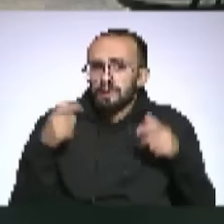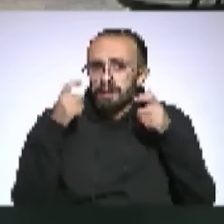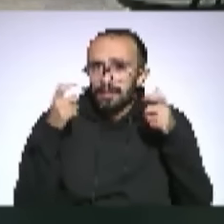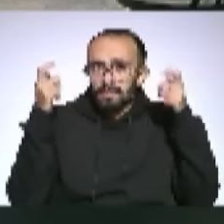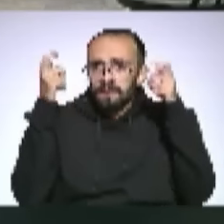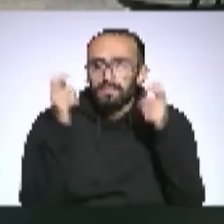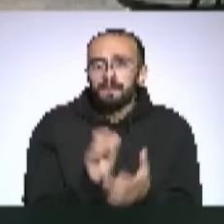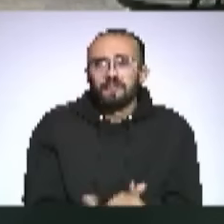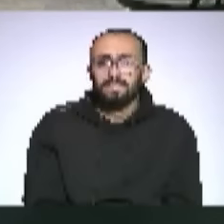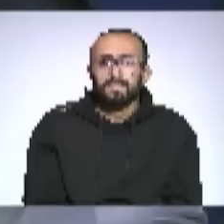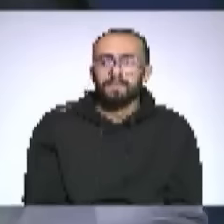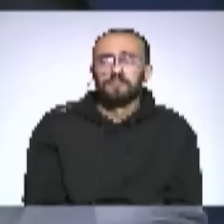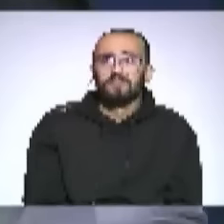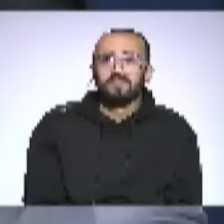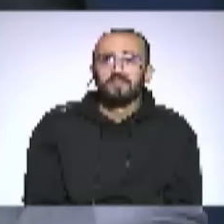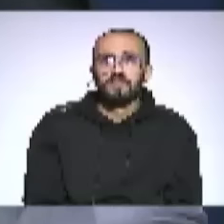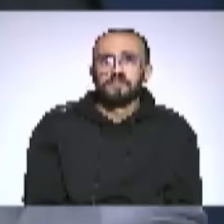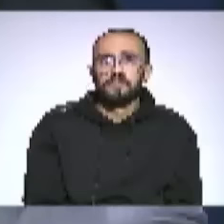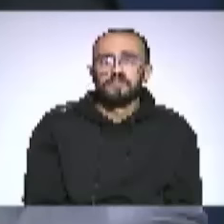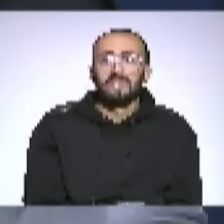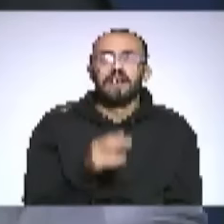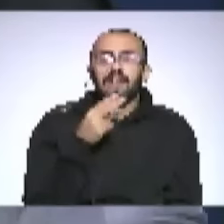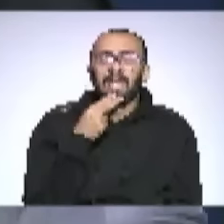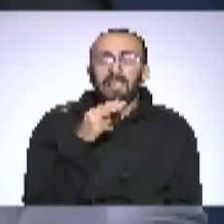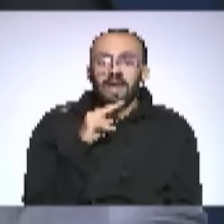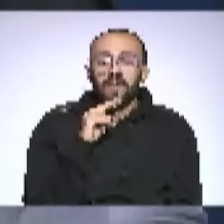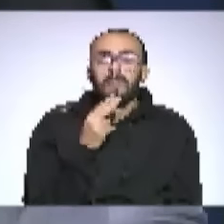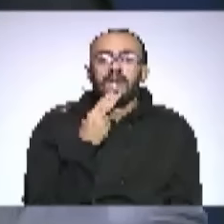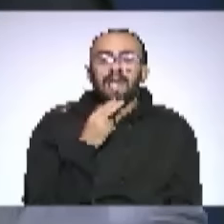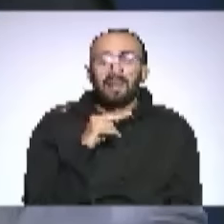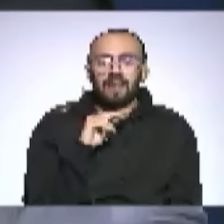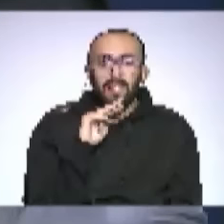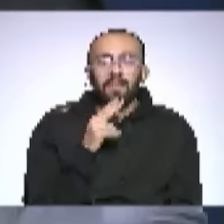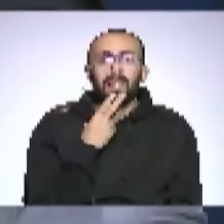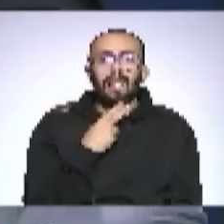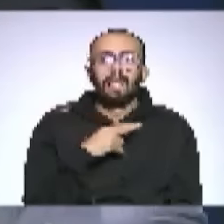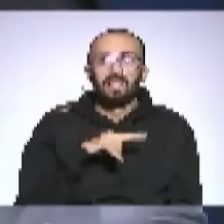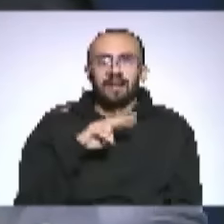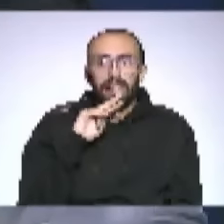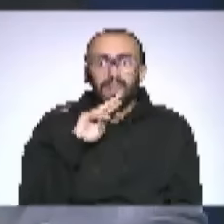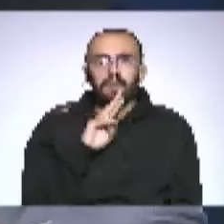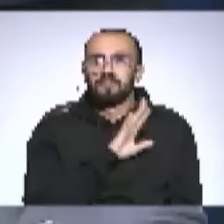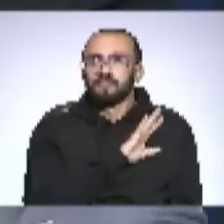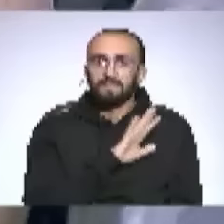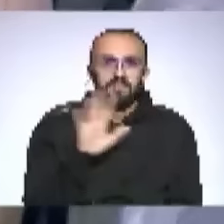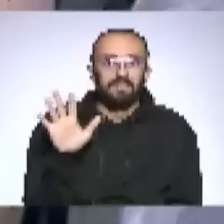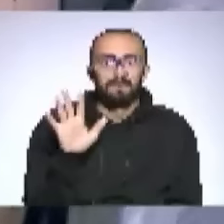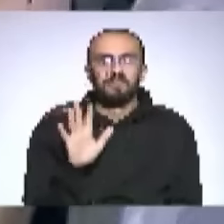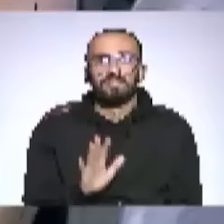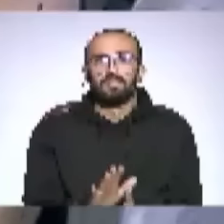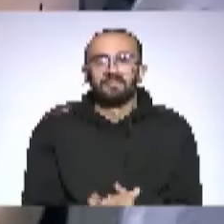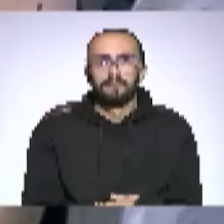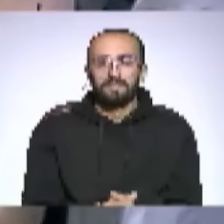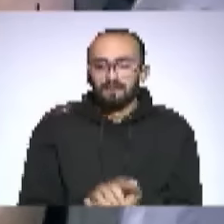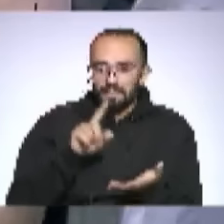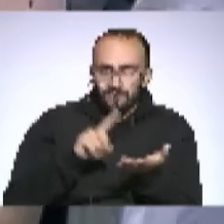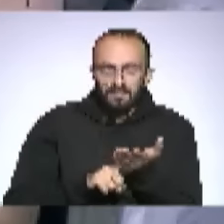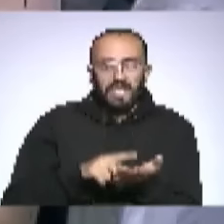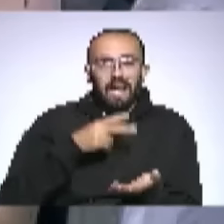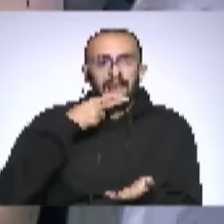يفتك كذاب كذاب كذاب ده قولا واحدا بص يا